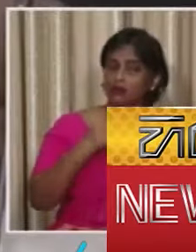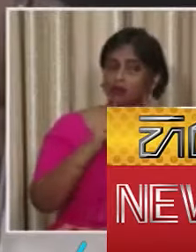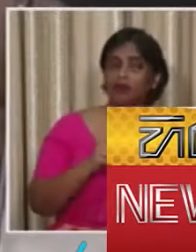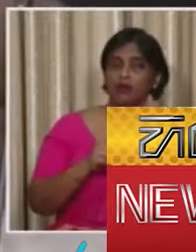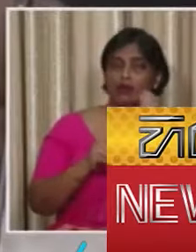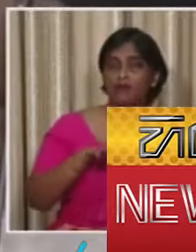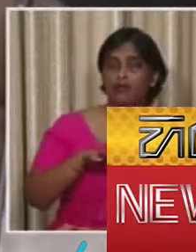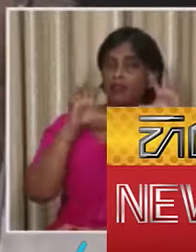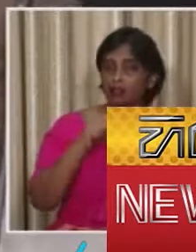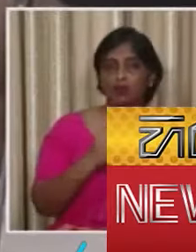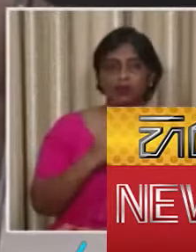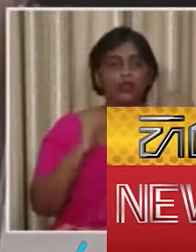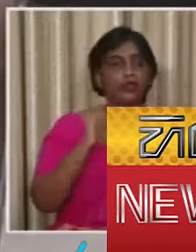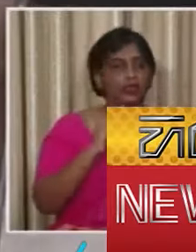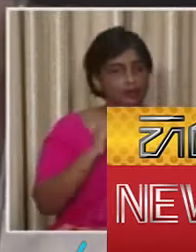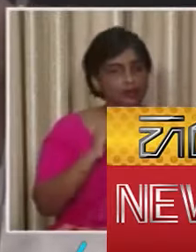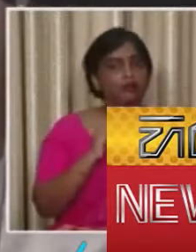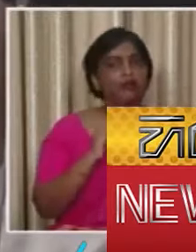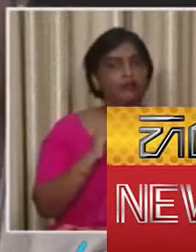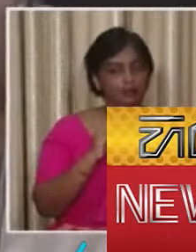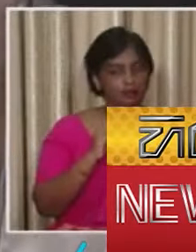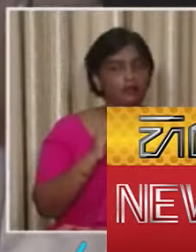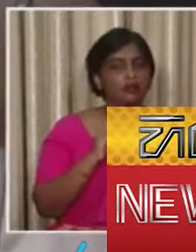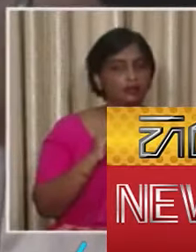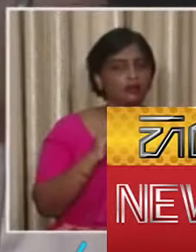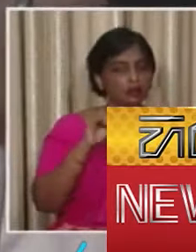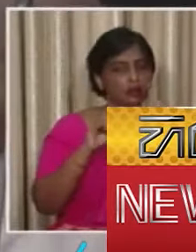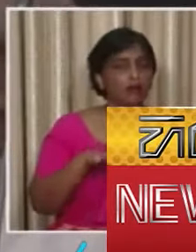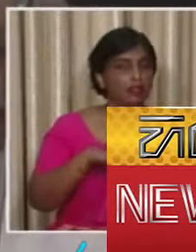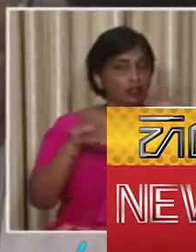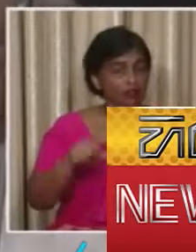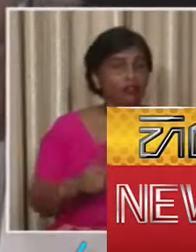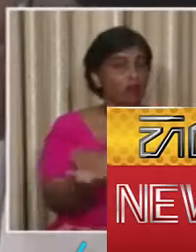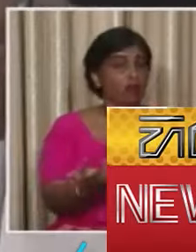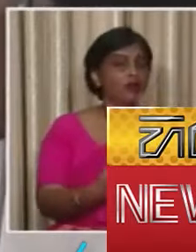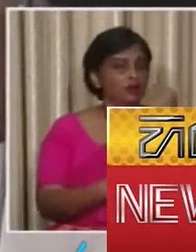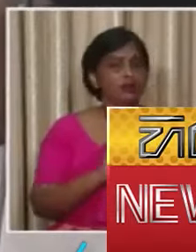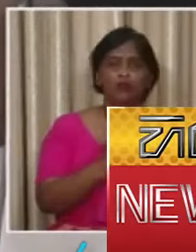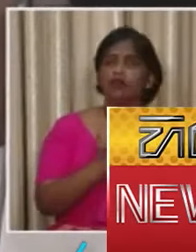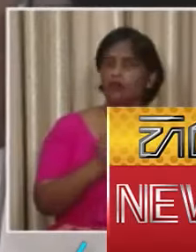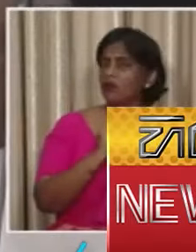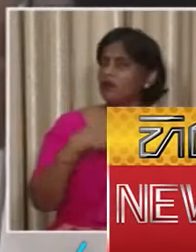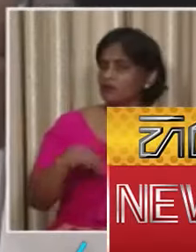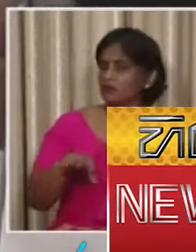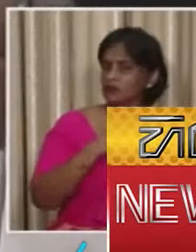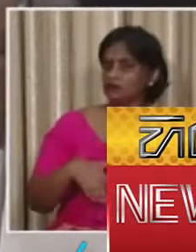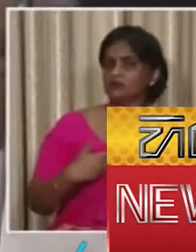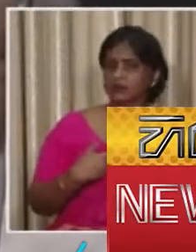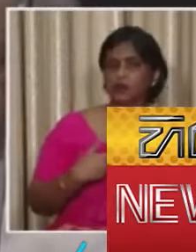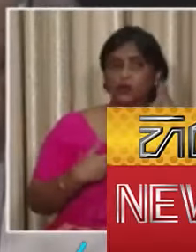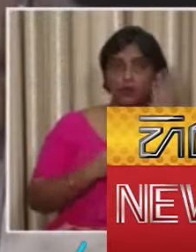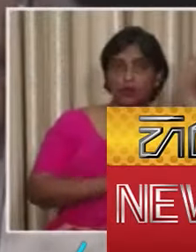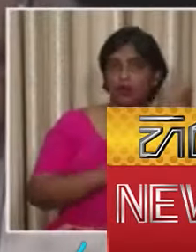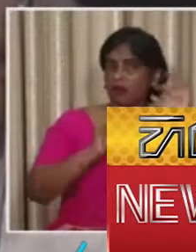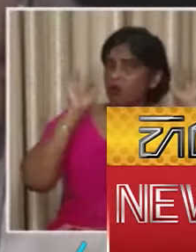වැඩසටහන කරනවා, දැන් නිවාස වෙනුවෙන් අපි ඒ වගේම සින්නක්කඩොප්පු දෙනවා. මේ ඔක්කොම අපි කළා තියෙනවා මේ පිටරට සල්ලි